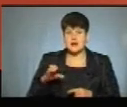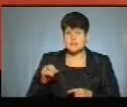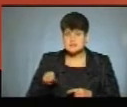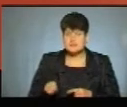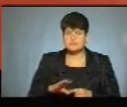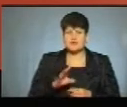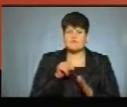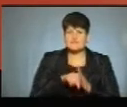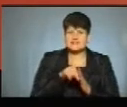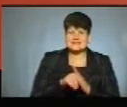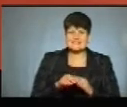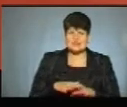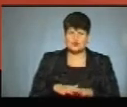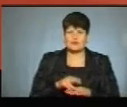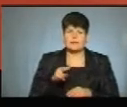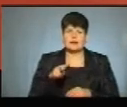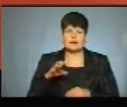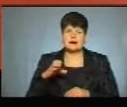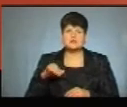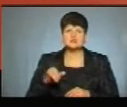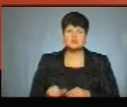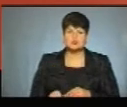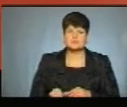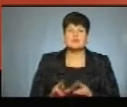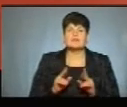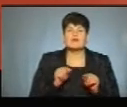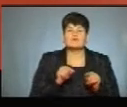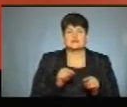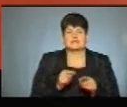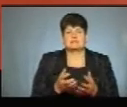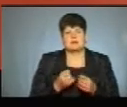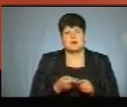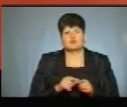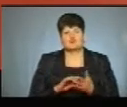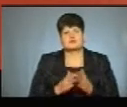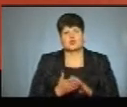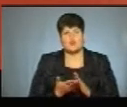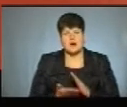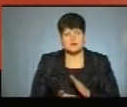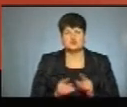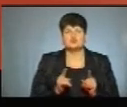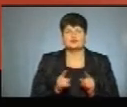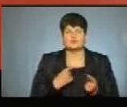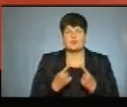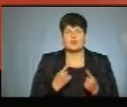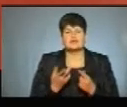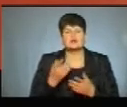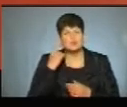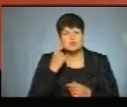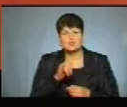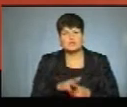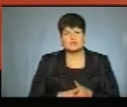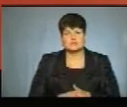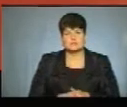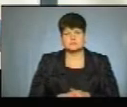самому середовищі, в Пласту, як вони сприймають цю всю ситуацію, наскільки, що вони висловлюють, які в них думки стосовно